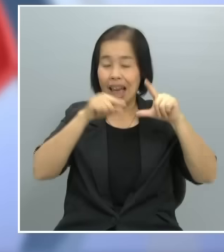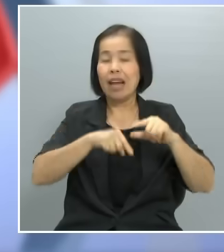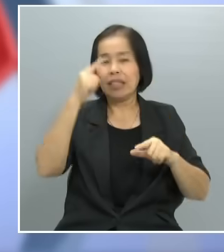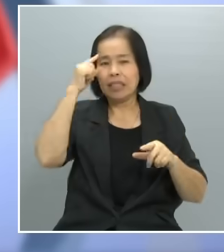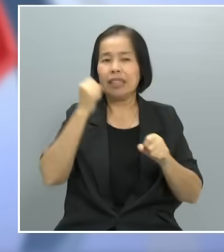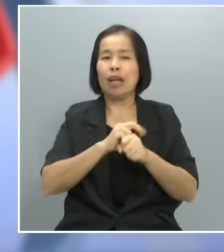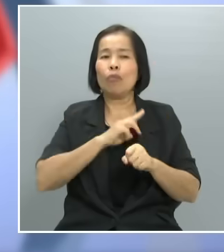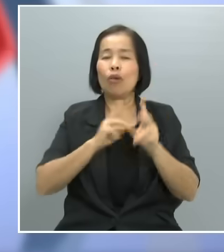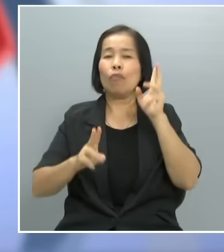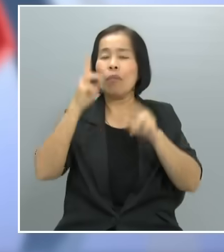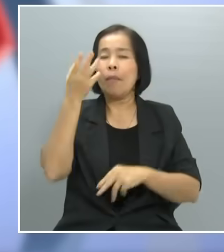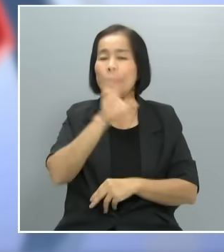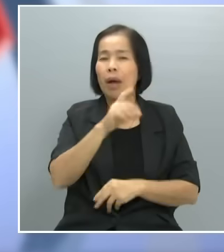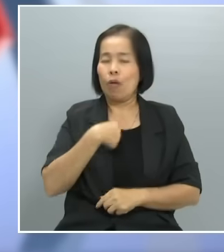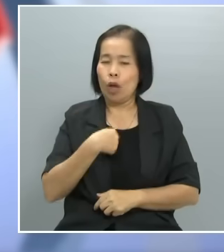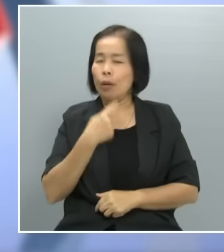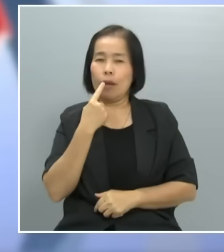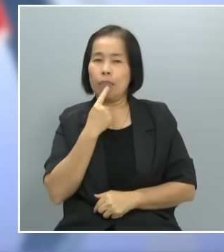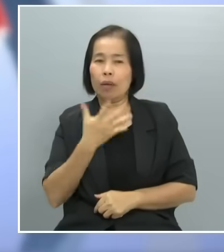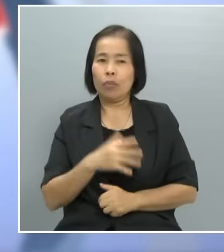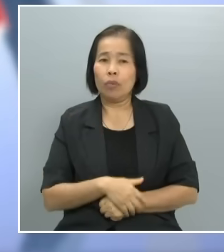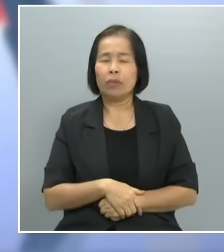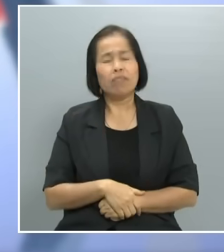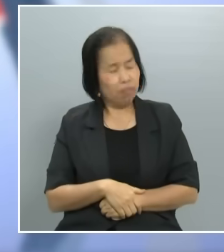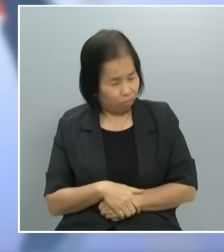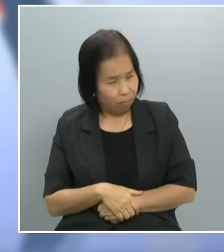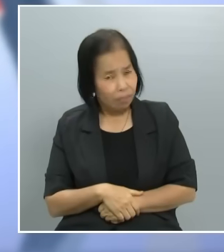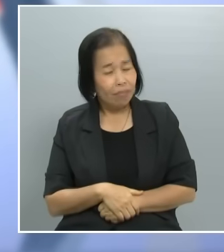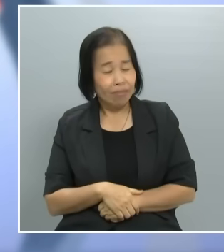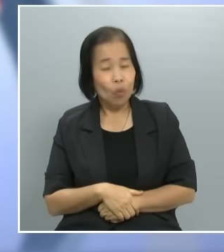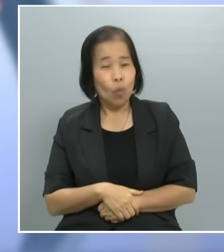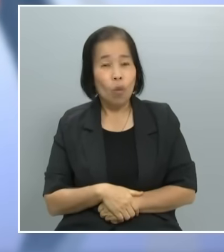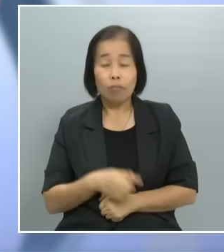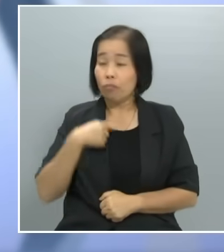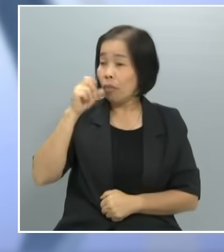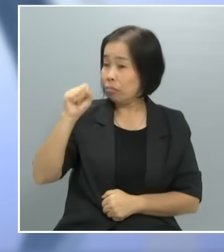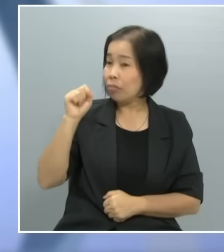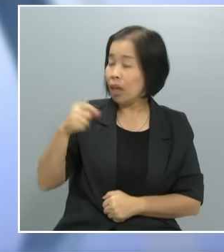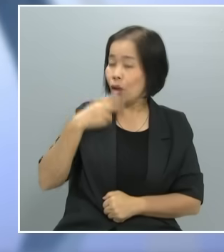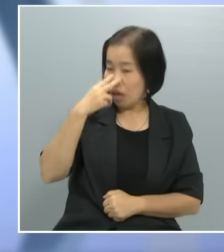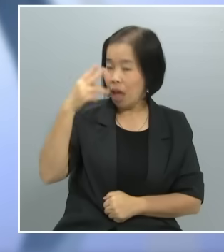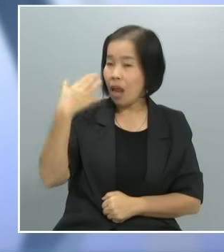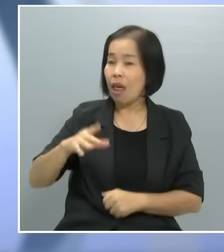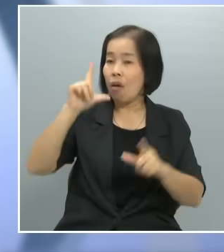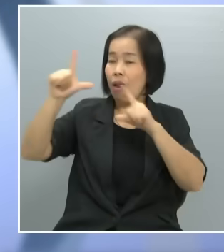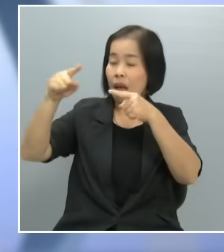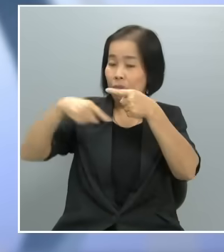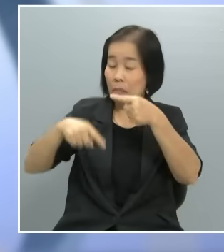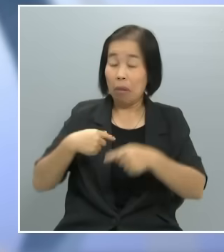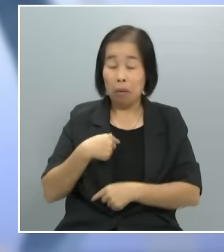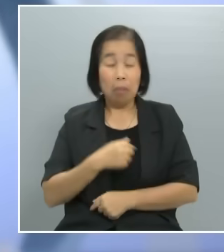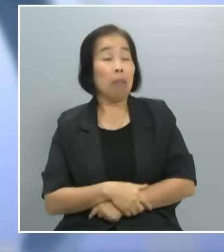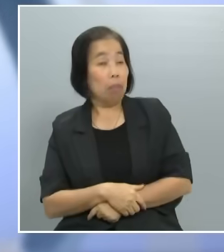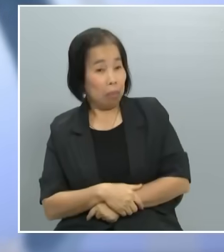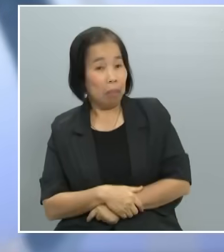ต้ช็อปมาไม่ใช่คำพูดของพี่เล็ก ฮะ ใช่ค่ะเขาบอกว่าที่ให้ดูแชทไลน ์ ใน โ หนใช ่โอ้โหพี่ เขาบ